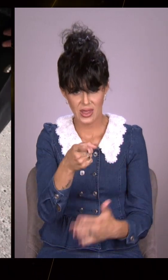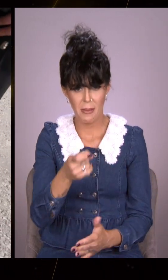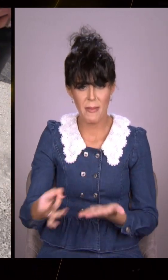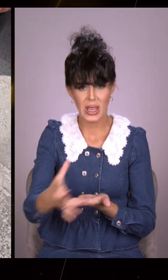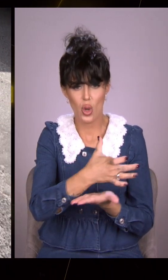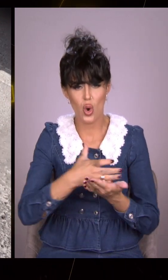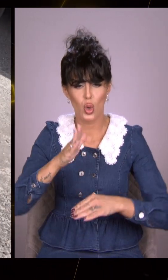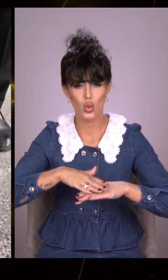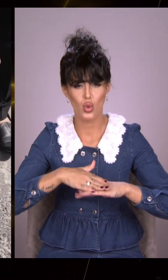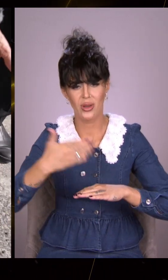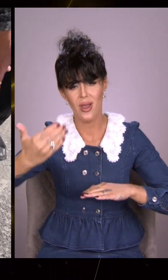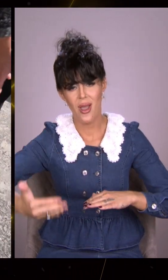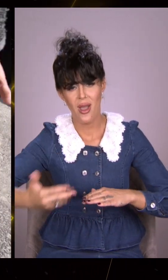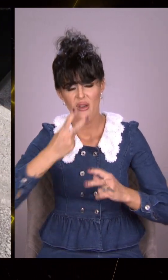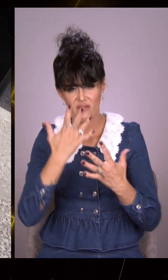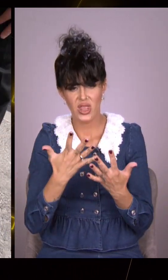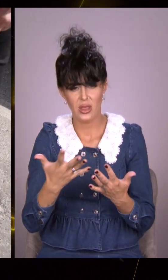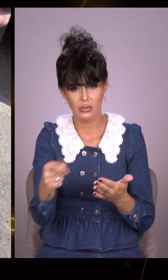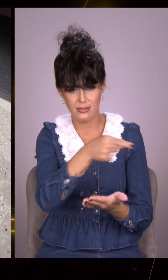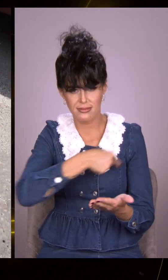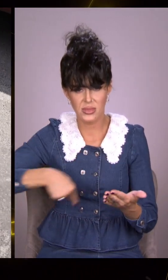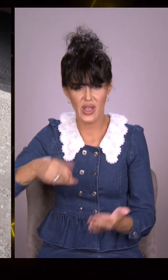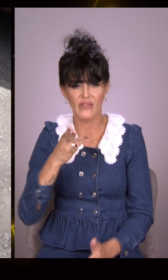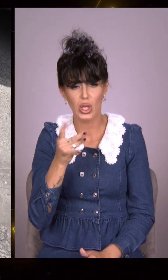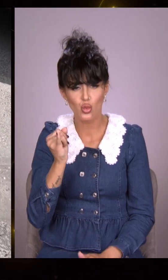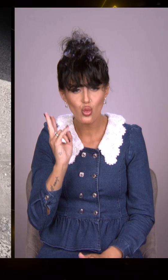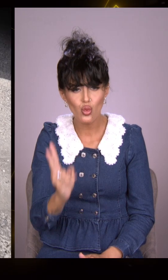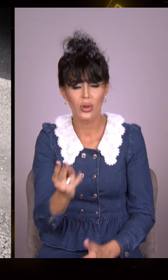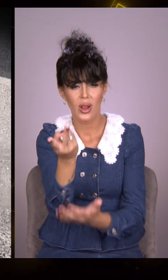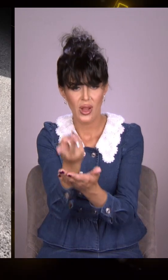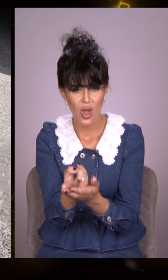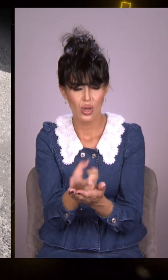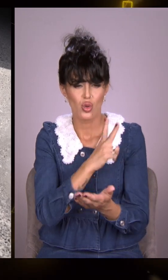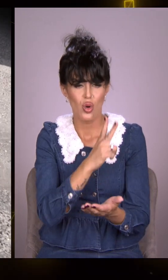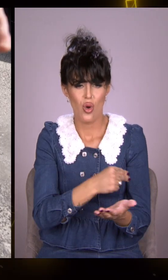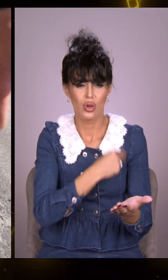ручку моєї дитини, внучок лежав отак. Дочка